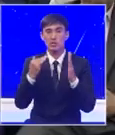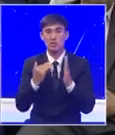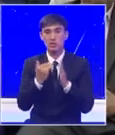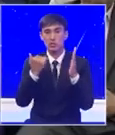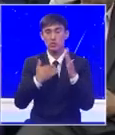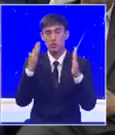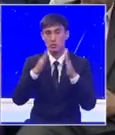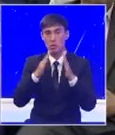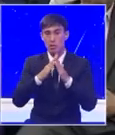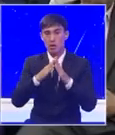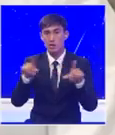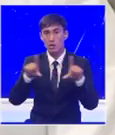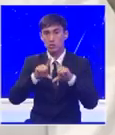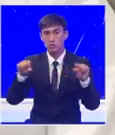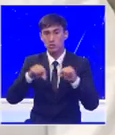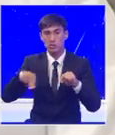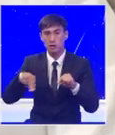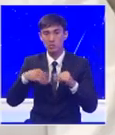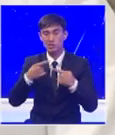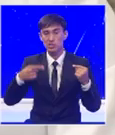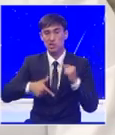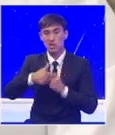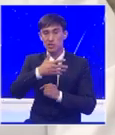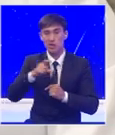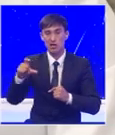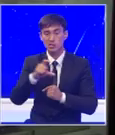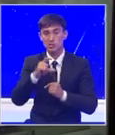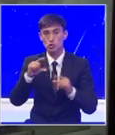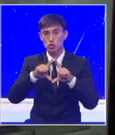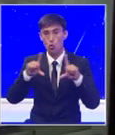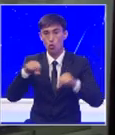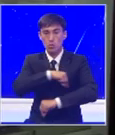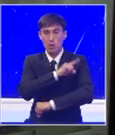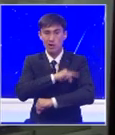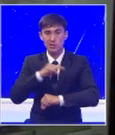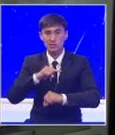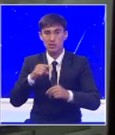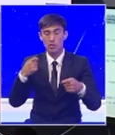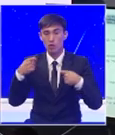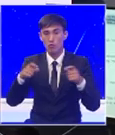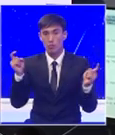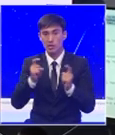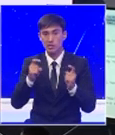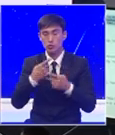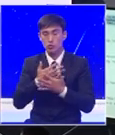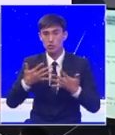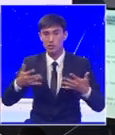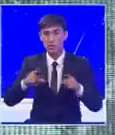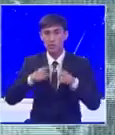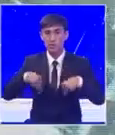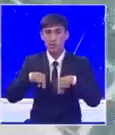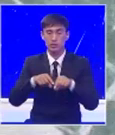и административные здания различной этажности, школы и больницы, торгово-развлекательные комплексы и другие